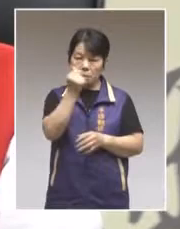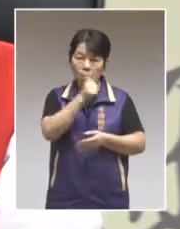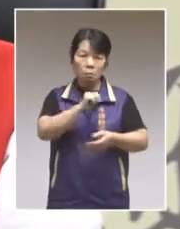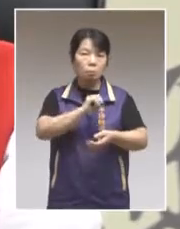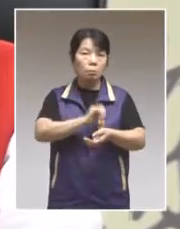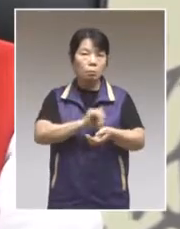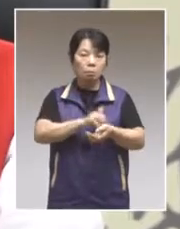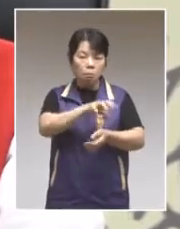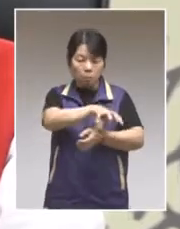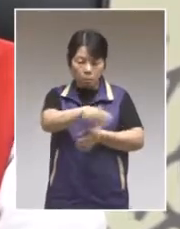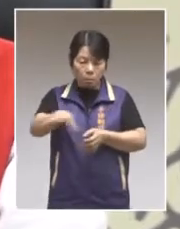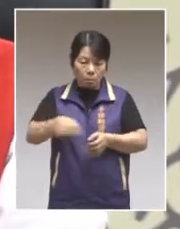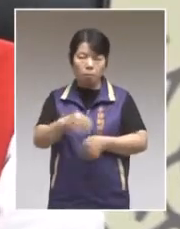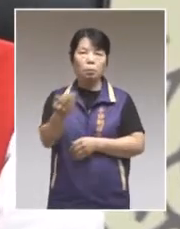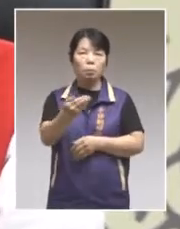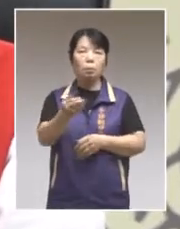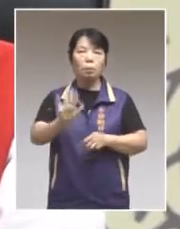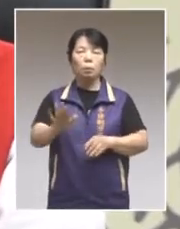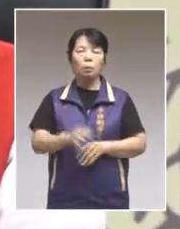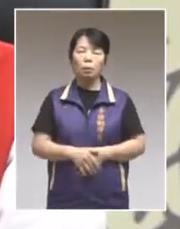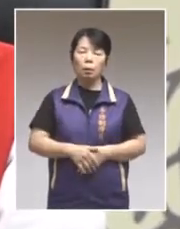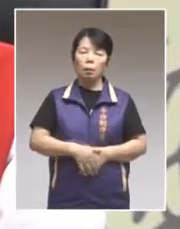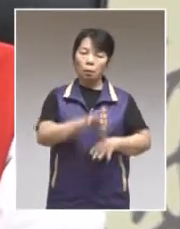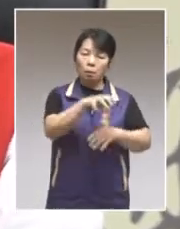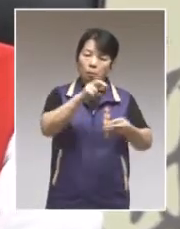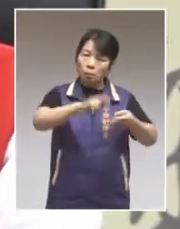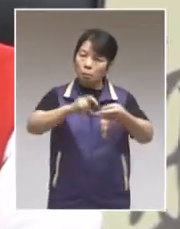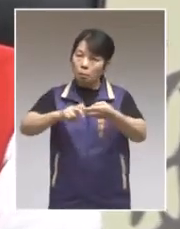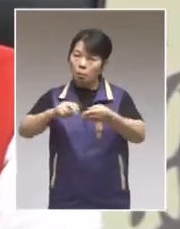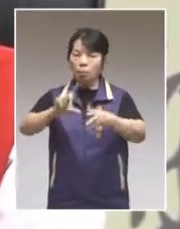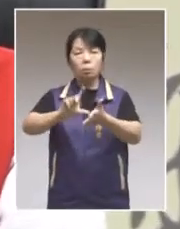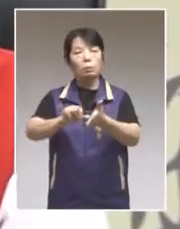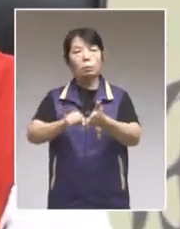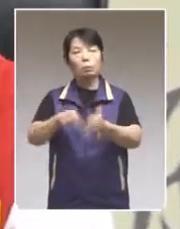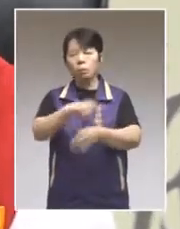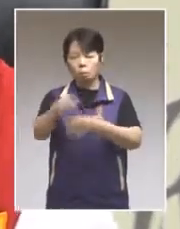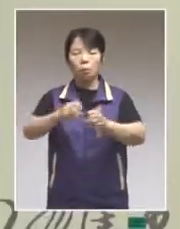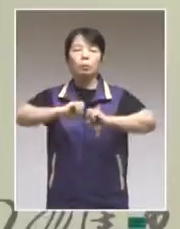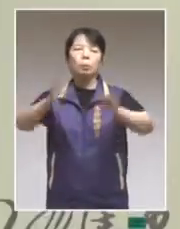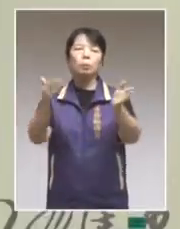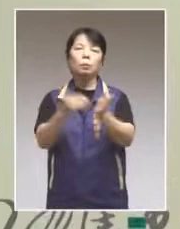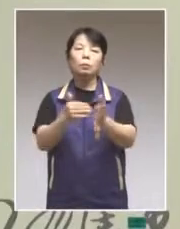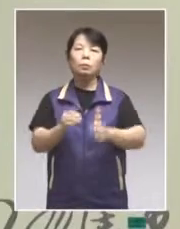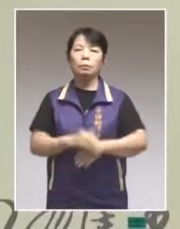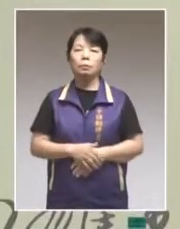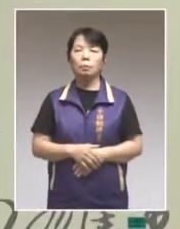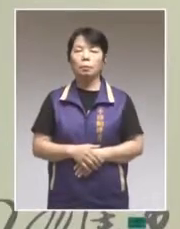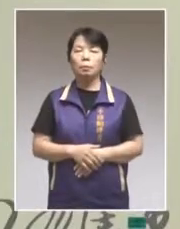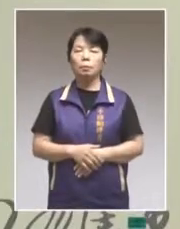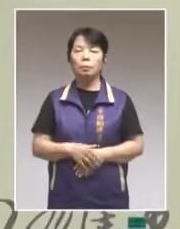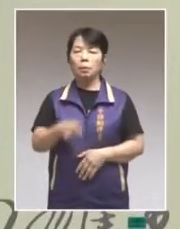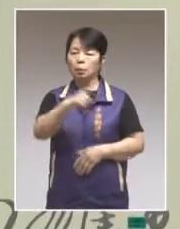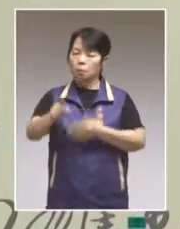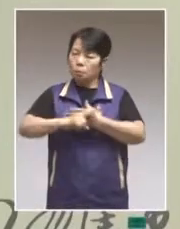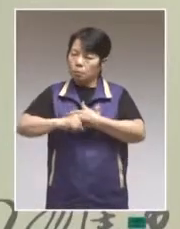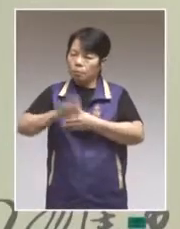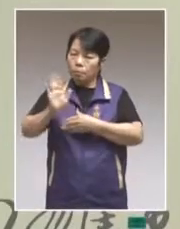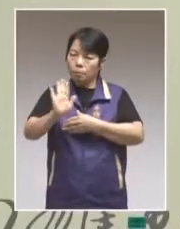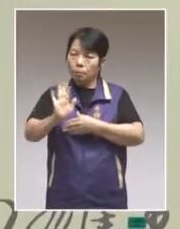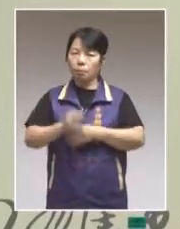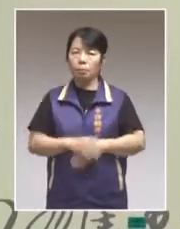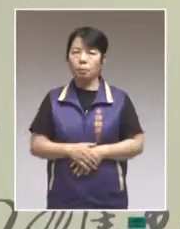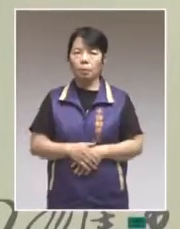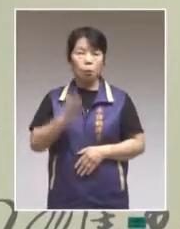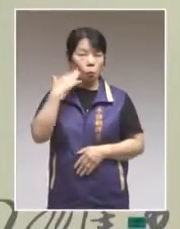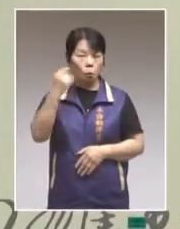哦。那地点时间。我们在昨天都已经做过公布，哈，这个大家也不用太紧张。那